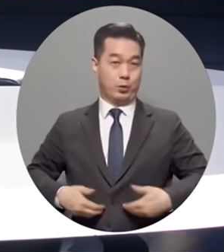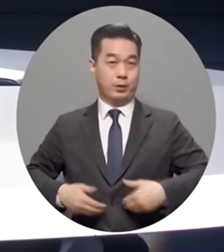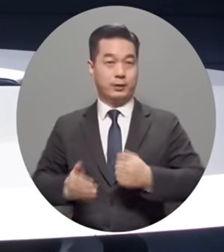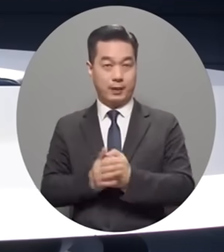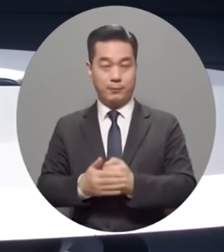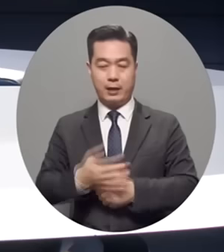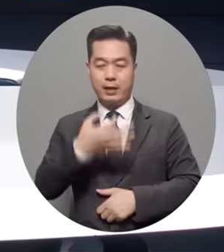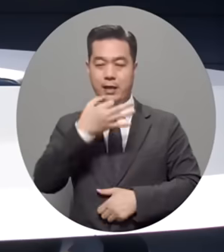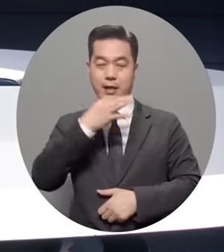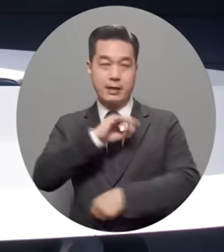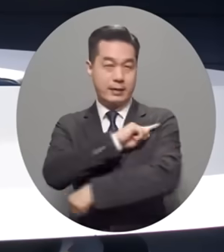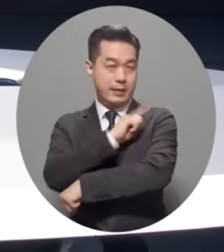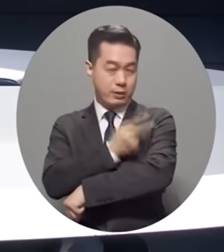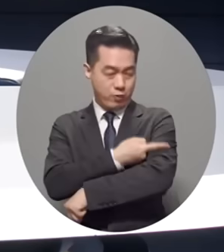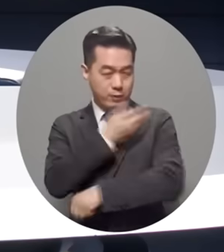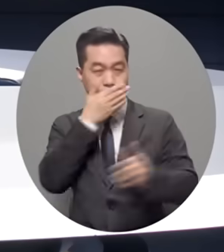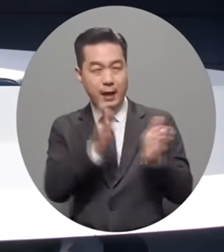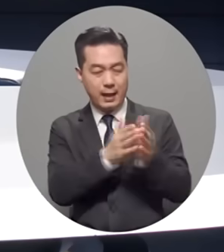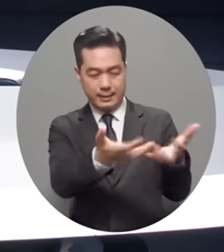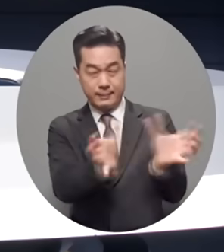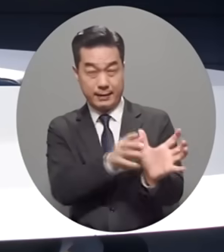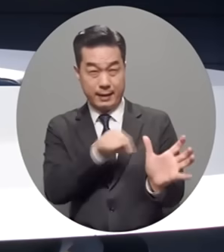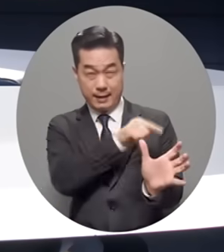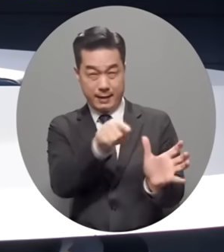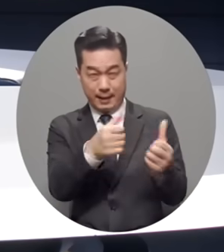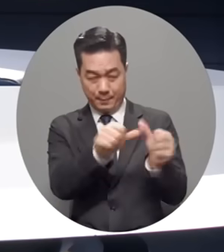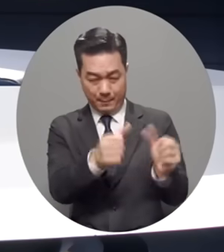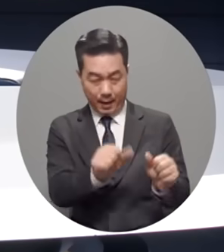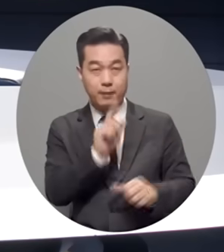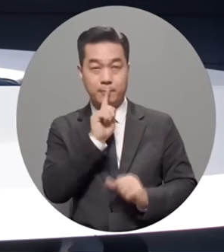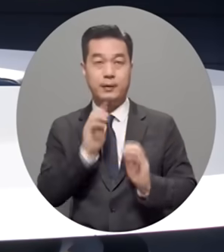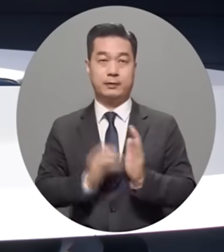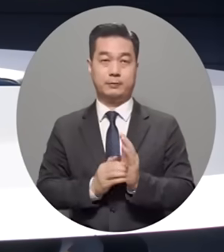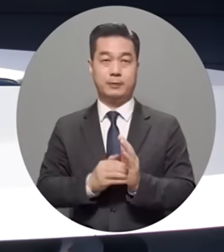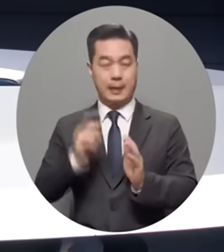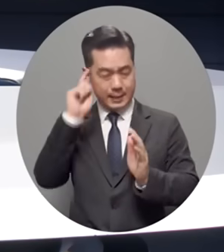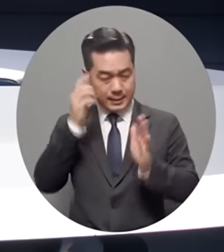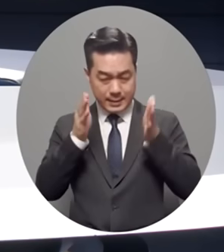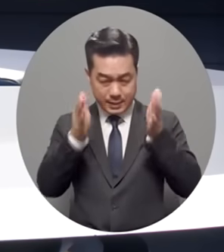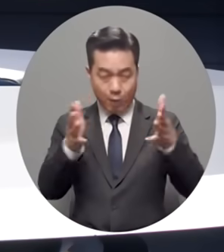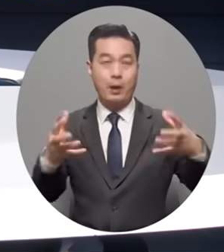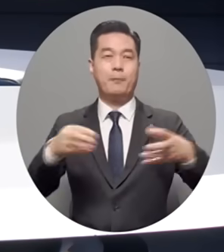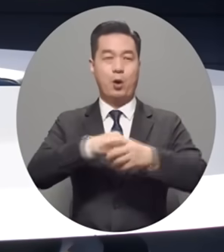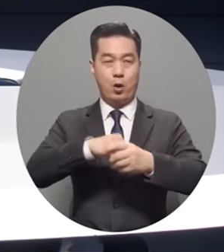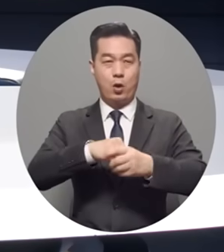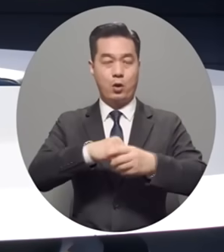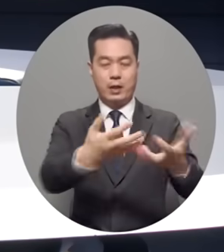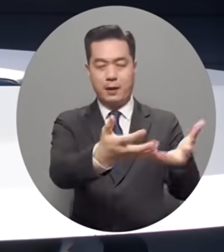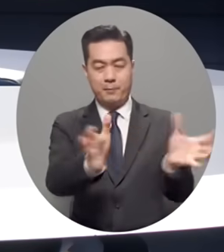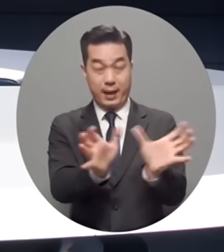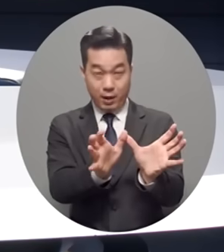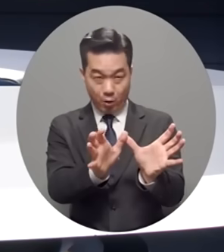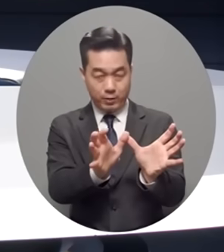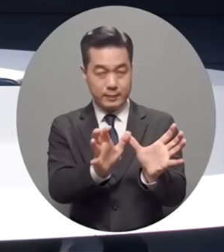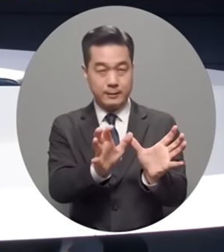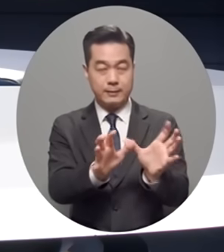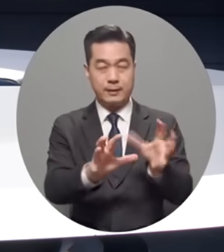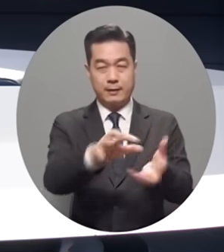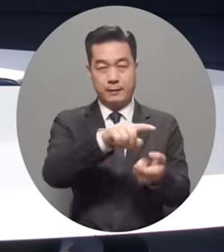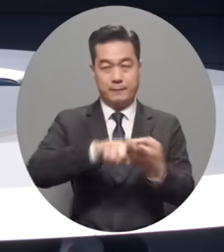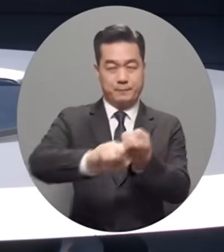이권 카르텔을 꺼내들었습니다. 이번엔 여기에 이념까지 더해서 패거리 카르텔을 타파하겠다고